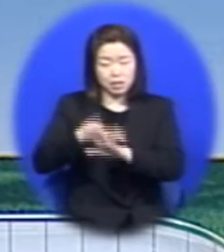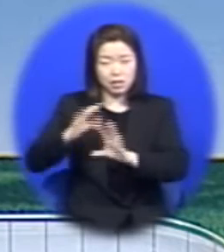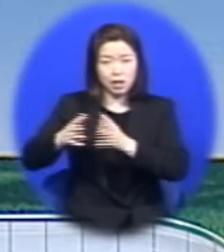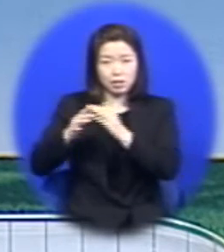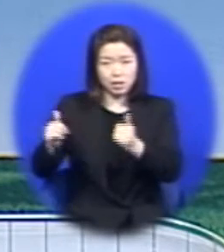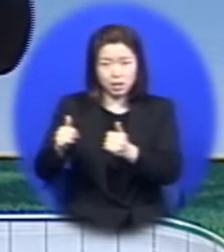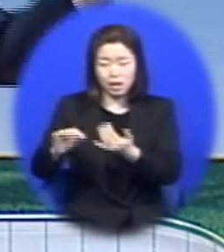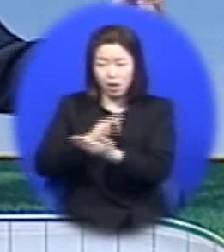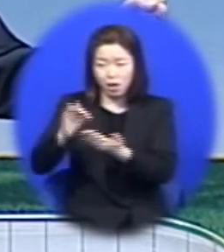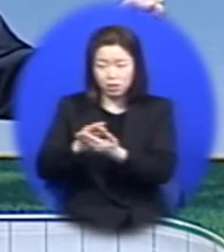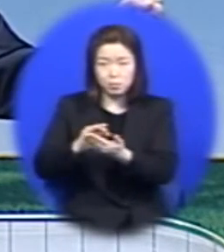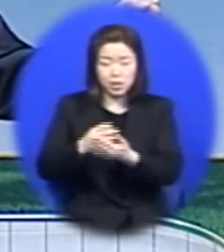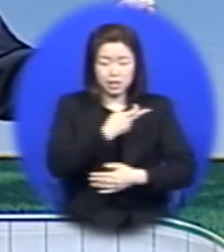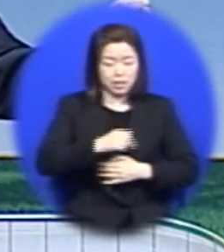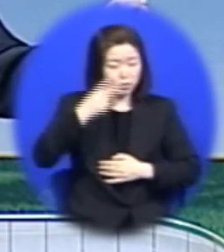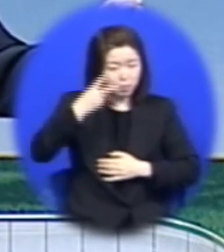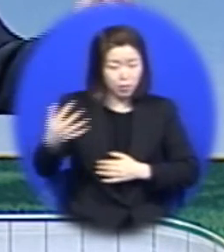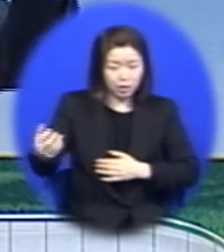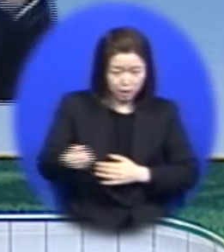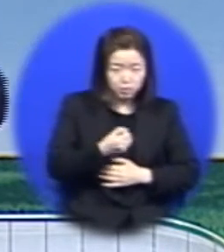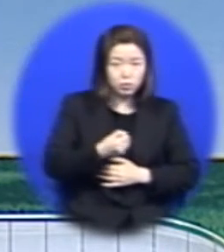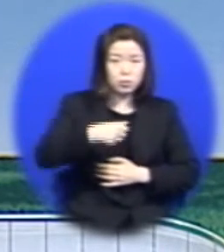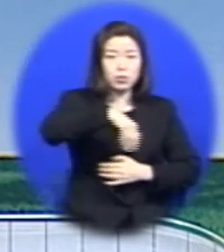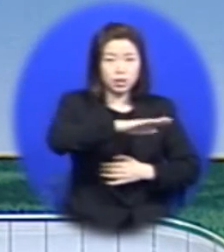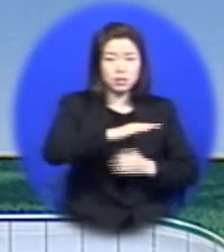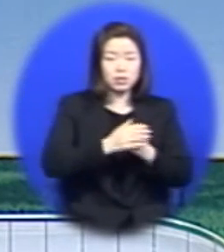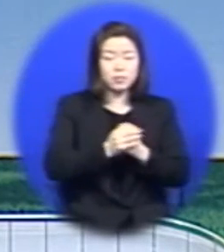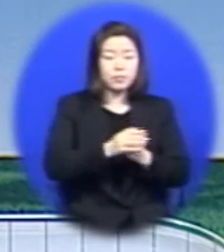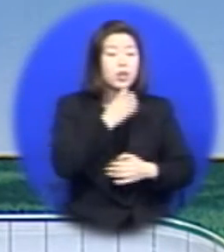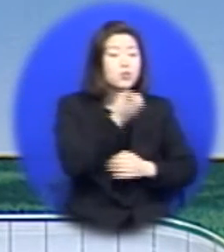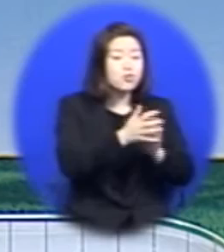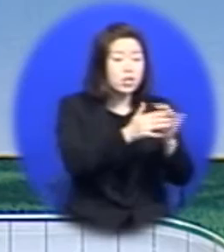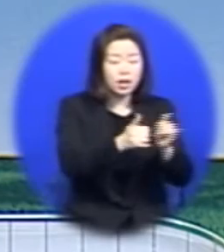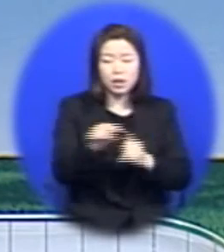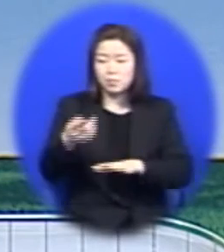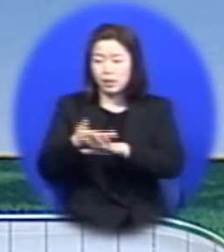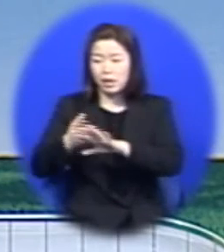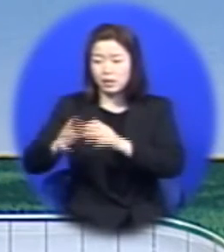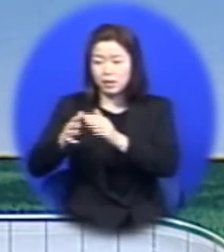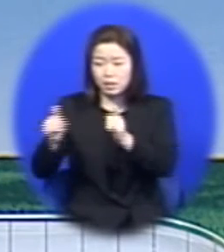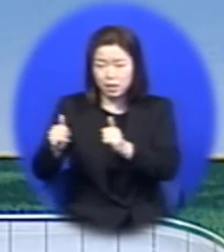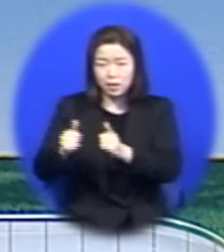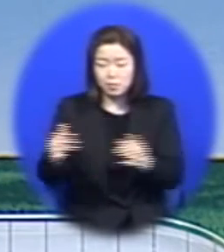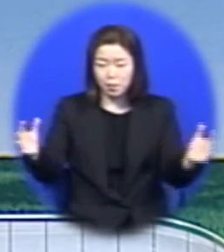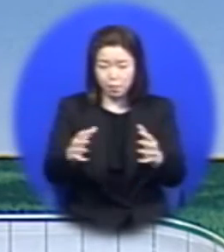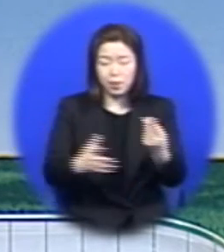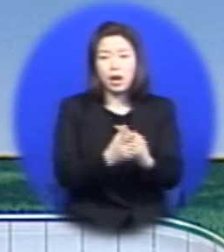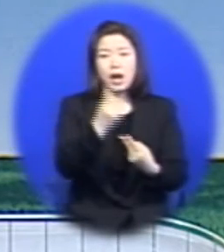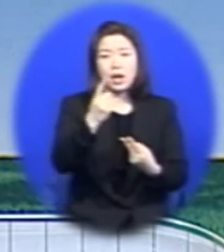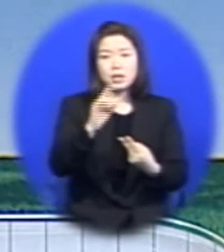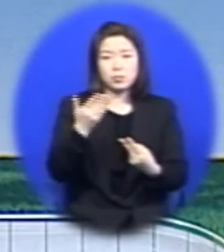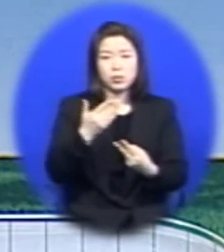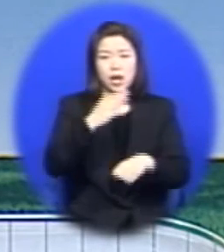바울을 통해서 가지고 가게 하면서 유대인 교인과 이방인 교인 사이에 하나됨을 하나님이 원하셨던